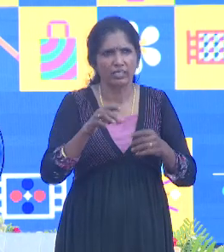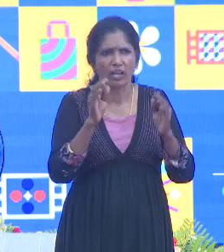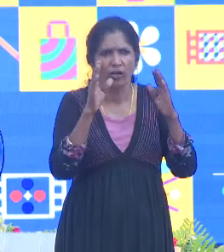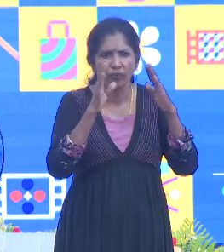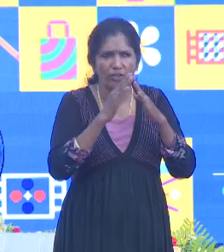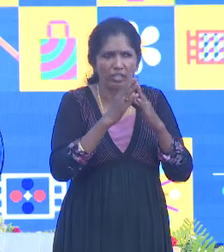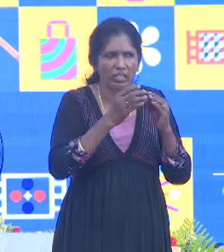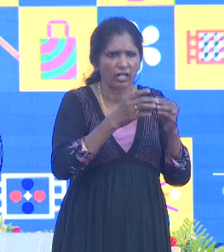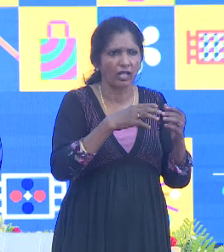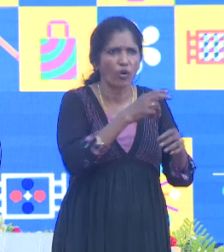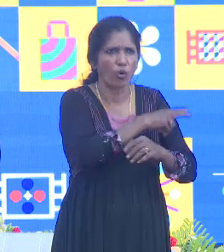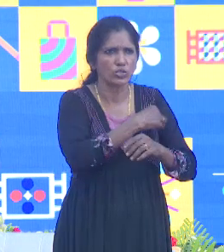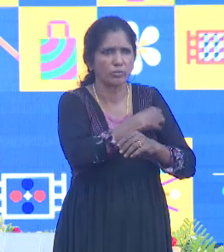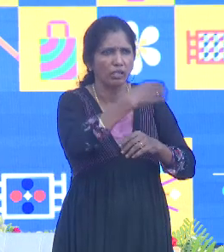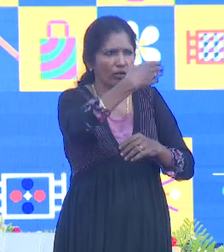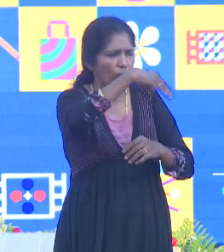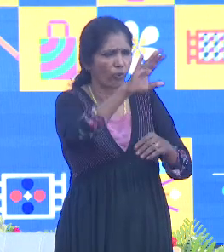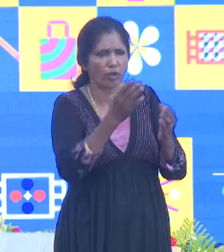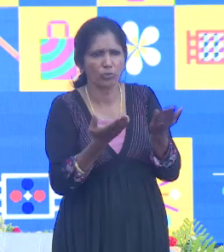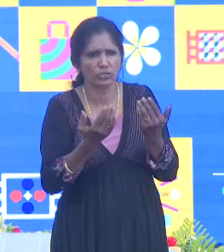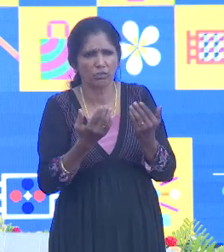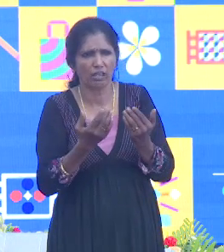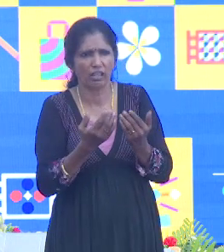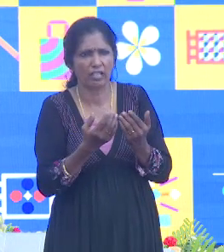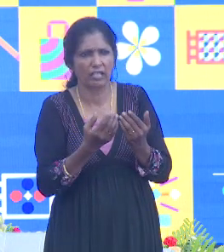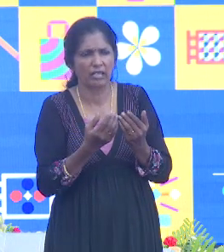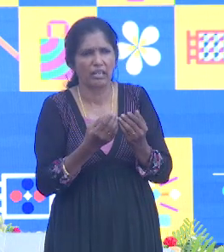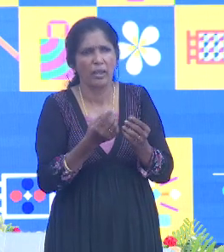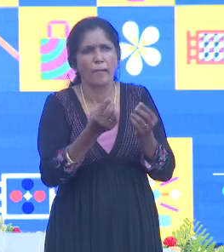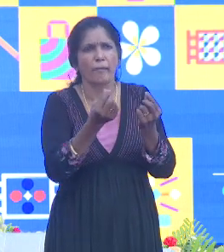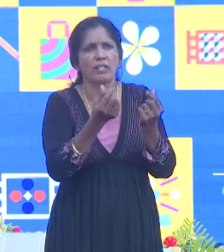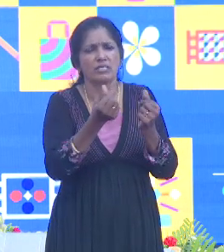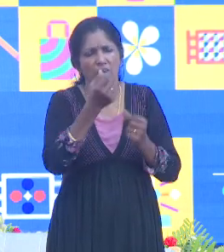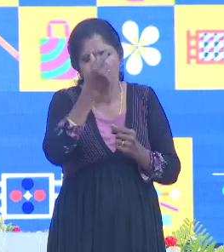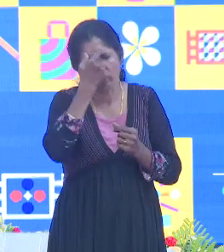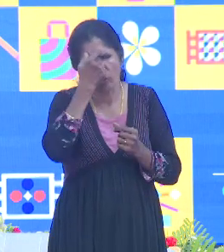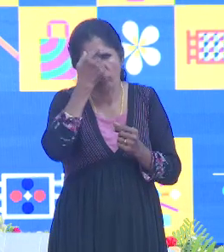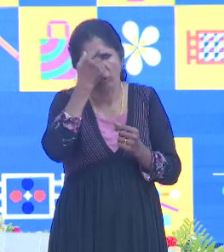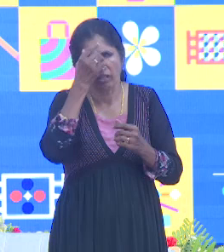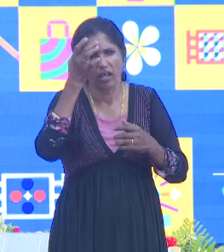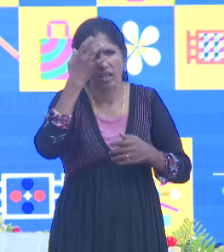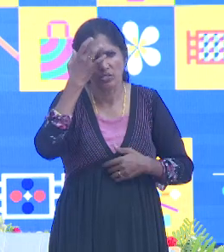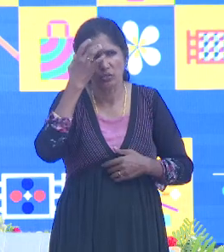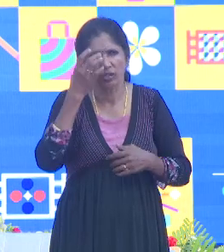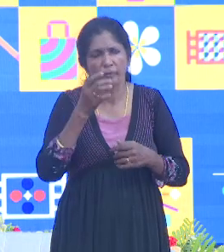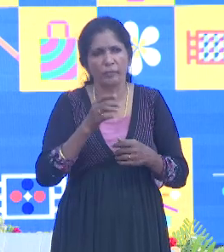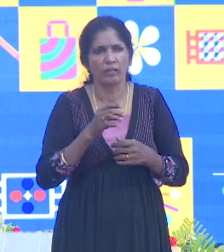ആശുപത്രിയിൽ കൊണ്ടുപോകാനൊക്കാതെ ഭാരിച്ച സാമ്പത്തിക ബാധ്യത ഏറ്റെടുത്തുകൊണ്ട് ചികിത്സ നടത്താൻ കഴിയാതെ